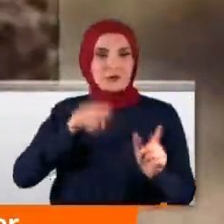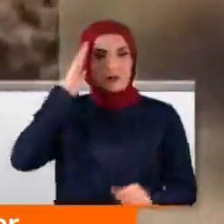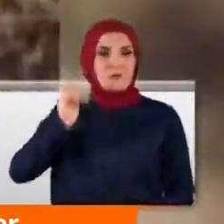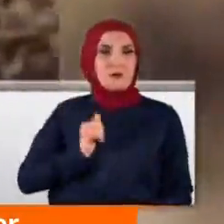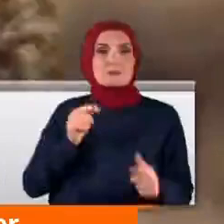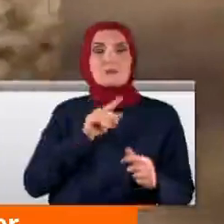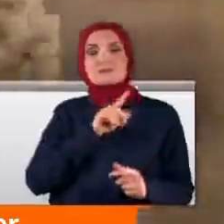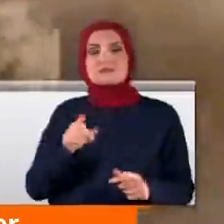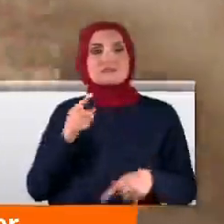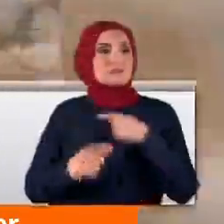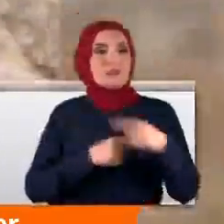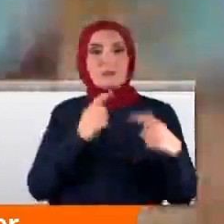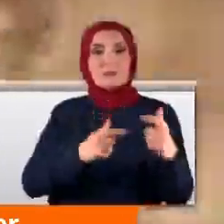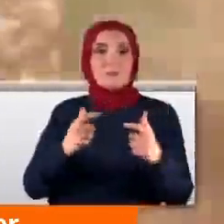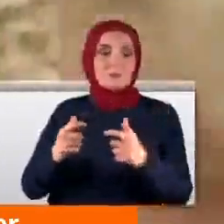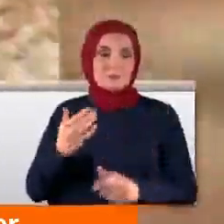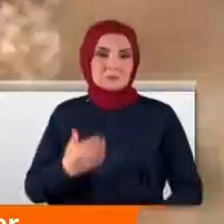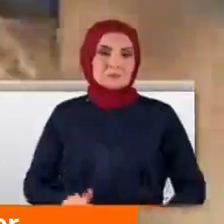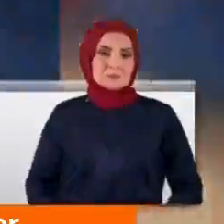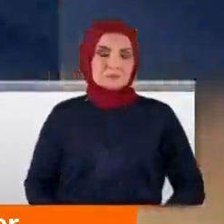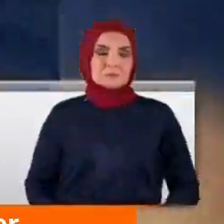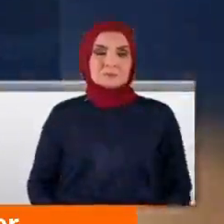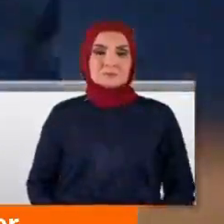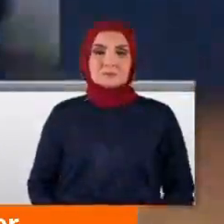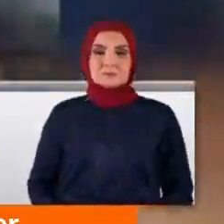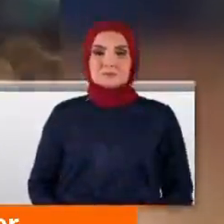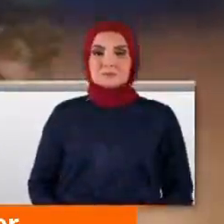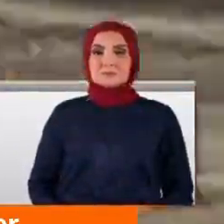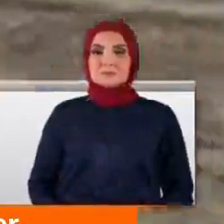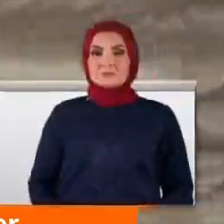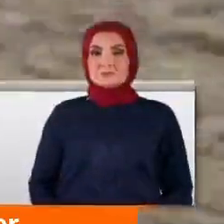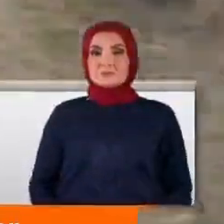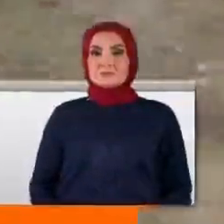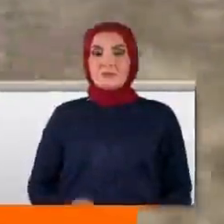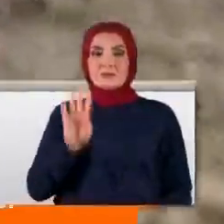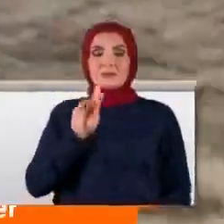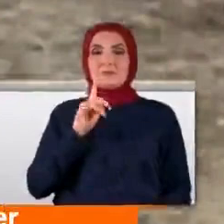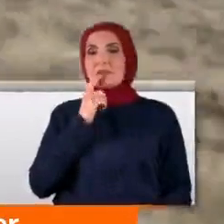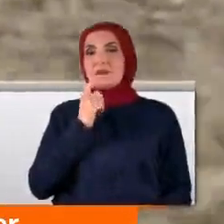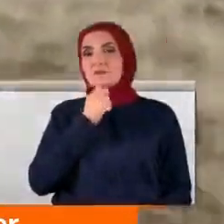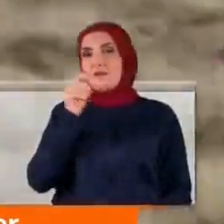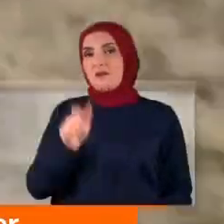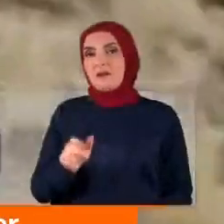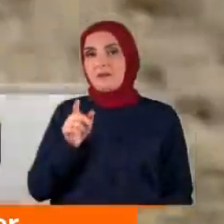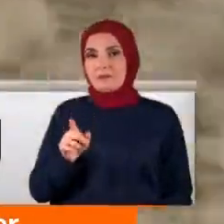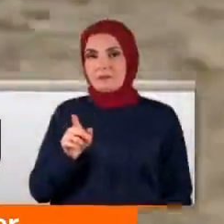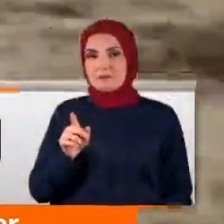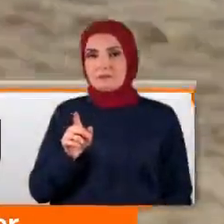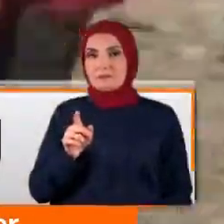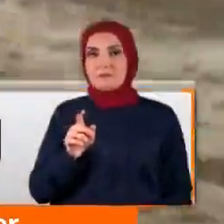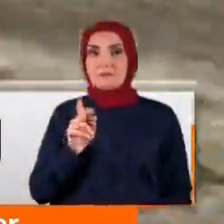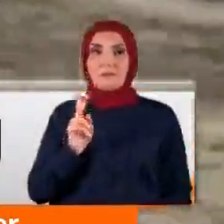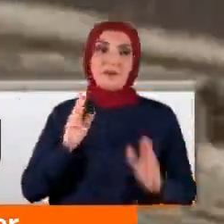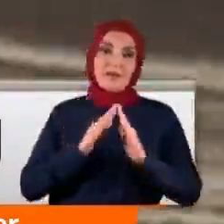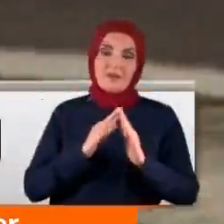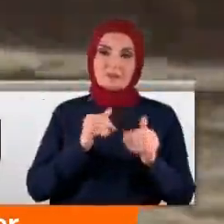Hatta üşümüş Sen üşümüşsün kalan Ölüm Ölüm 41 yaşındaki adam evinden 30 kilometre mesafede